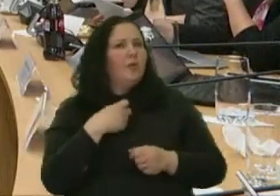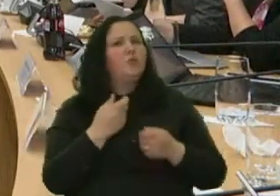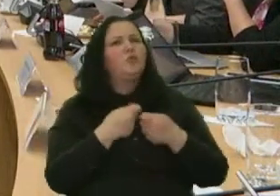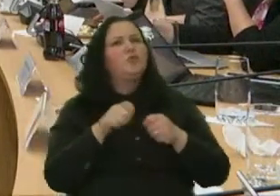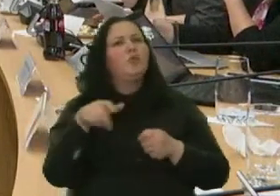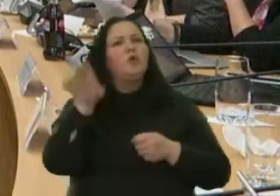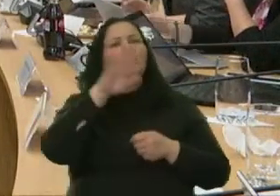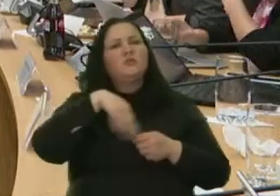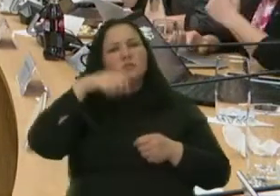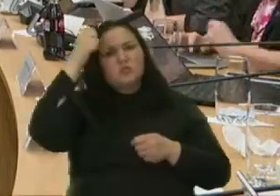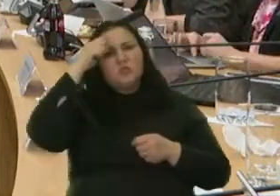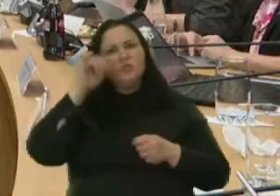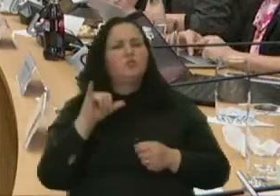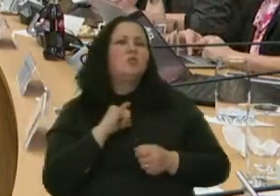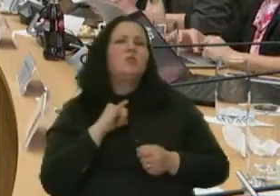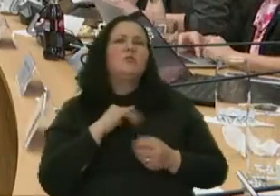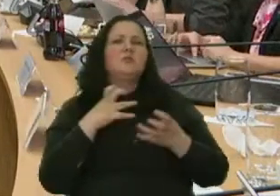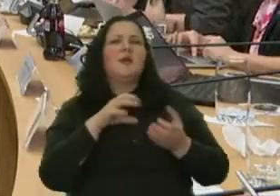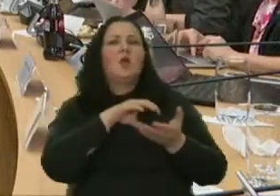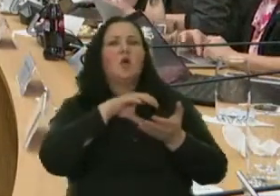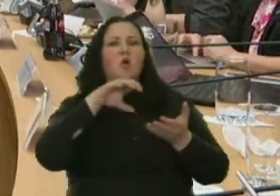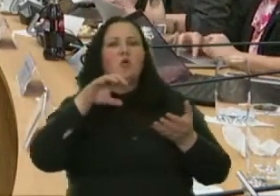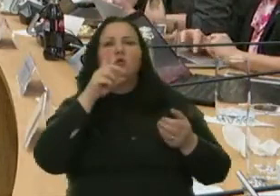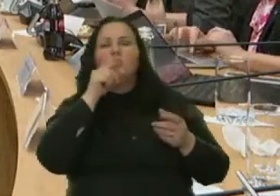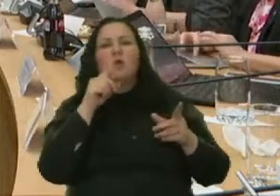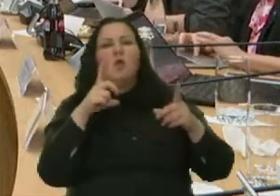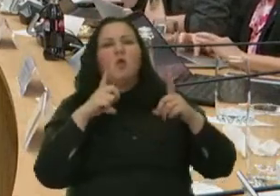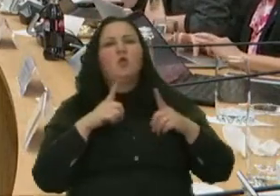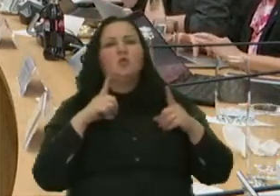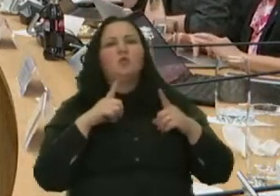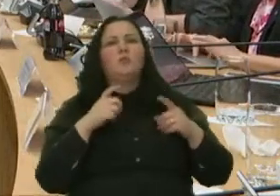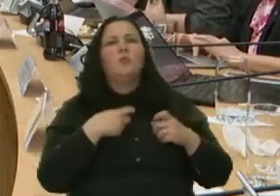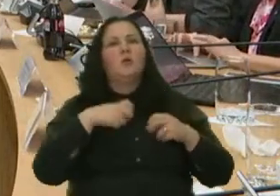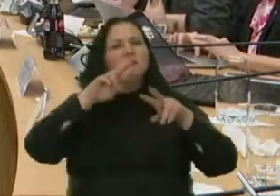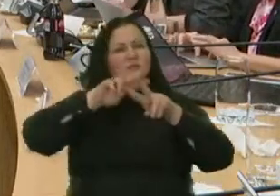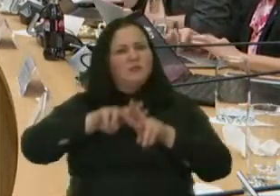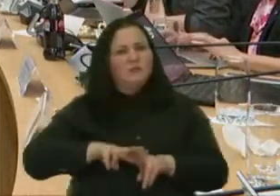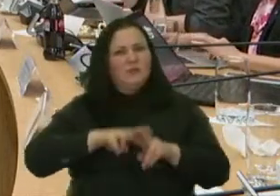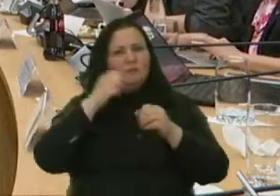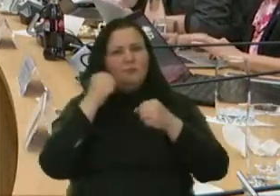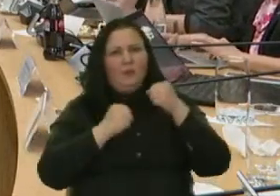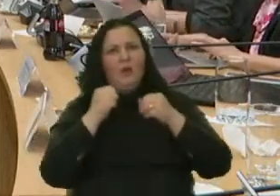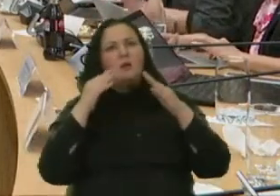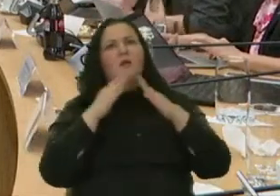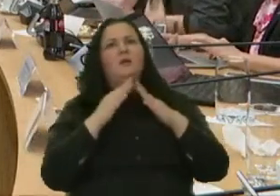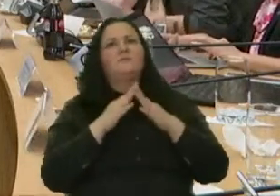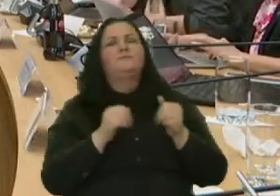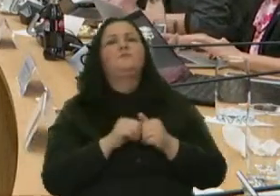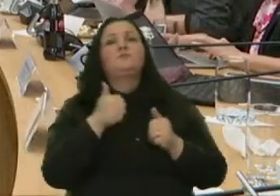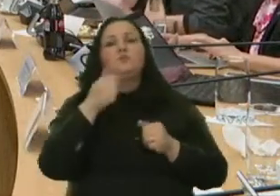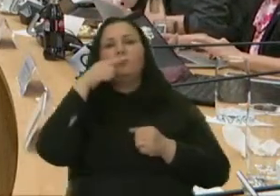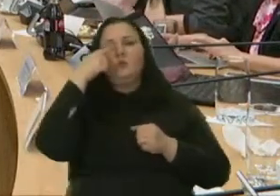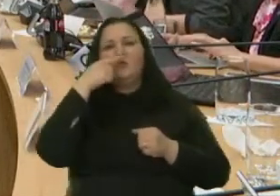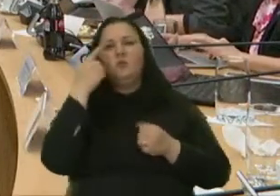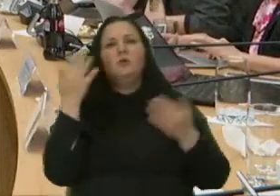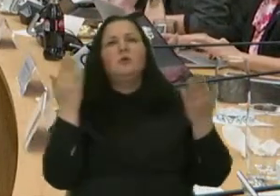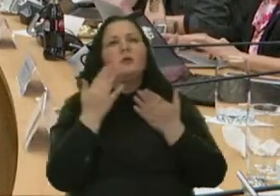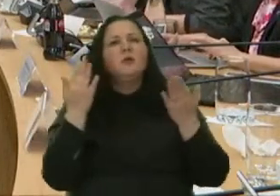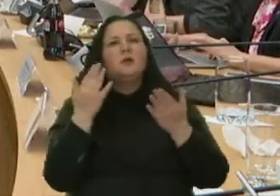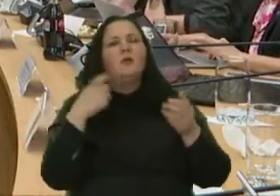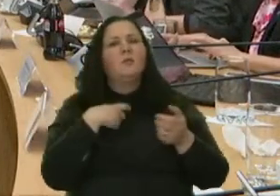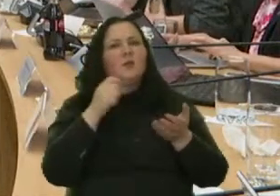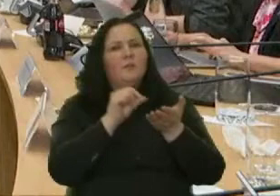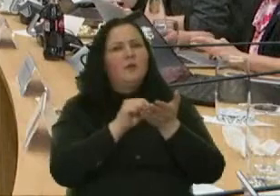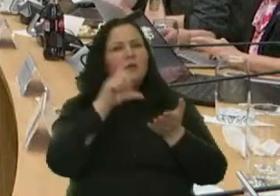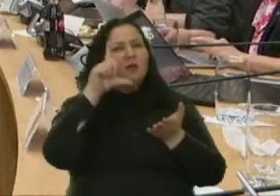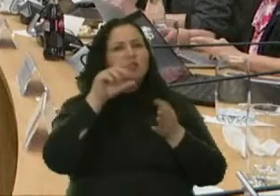clujenii și indiferent de cartierul în care locuiesc pot să și lase mașina acasă un oraș în care ne putem crește